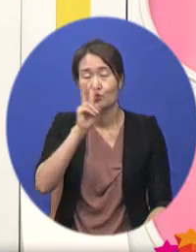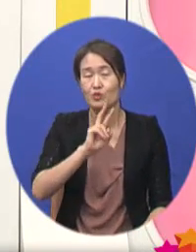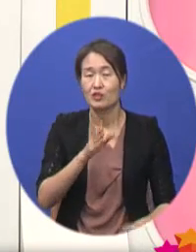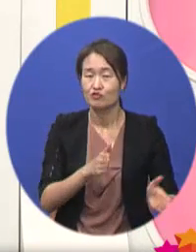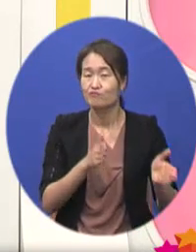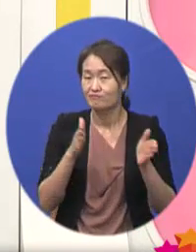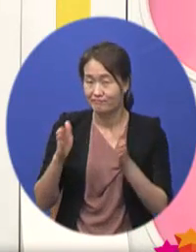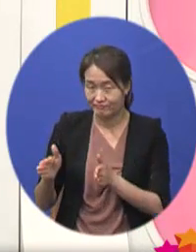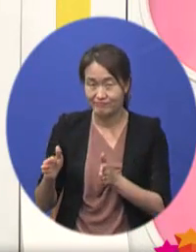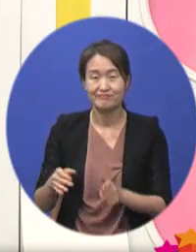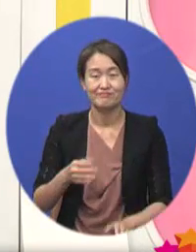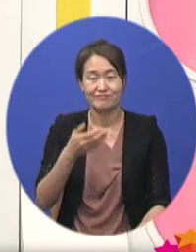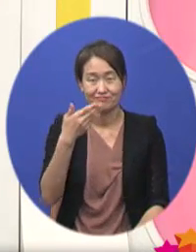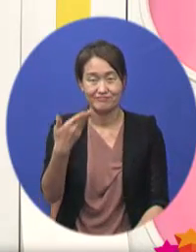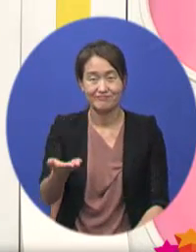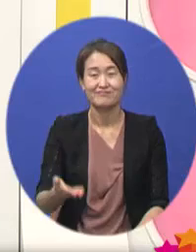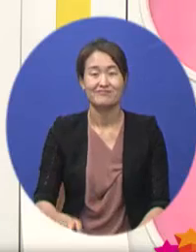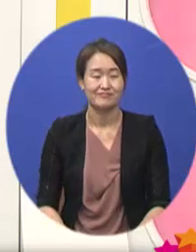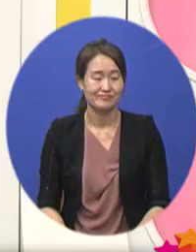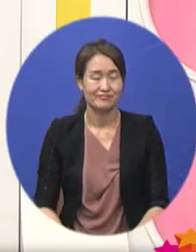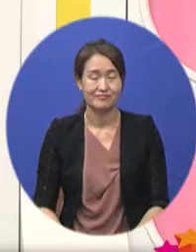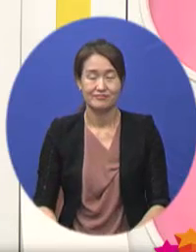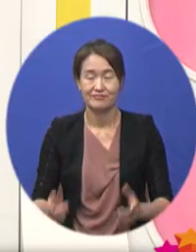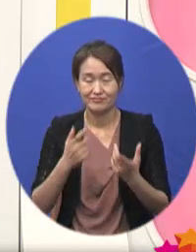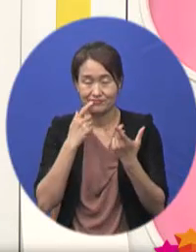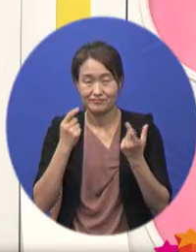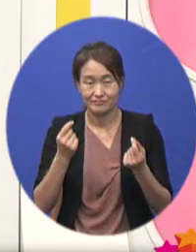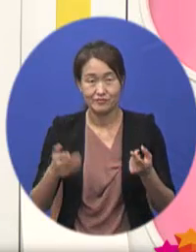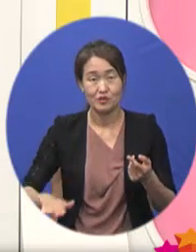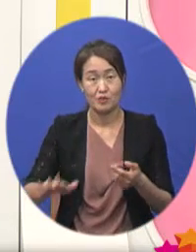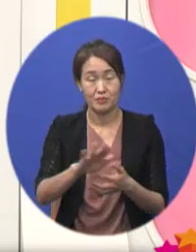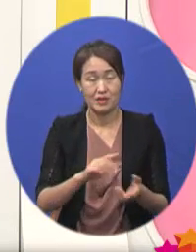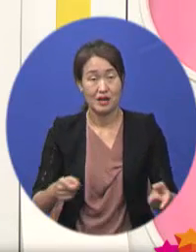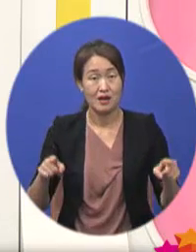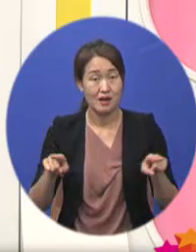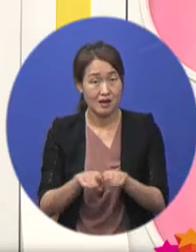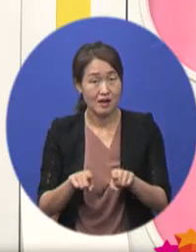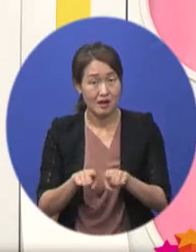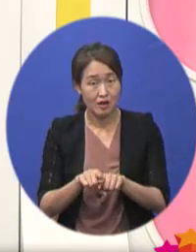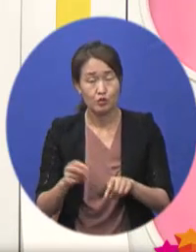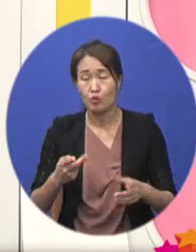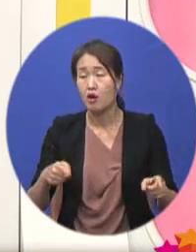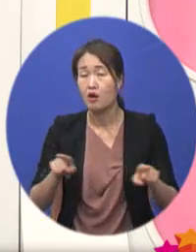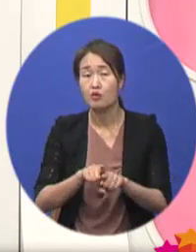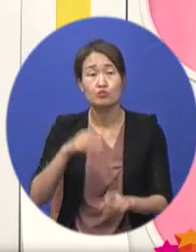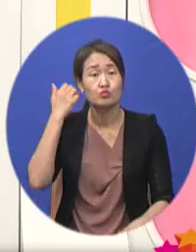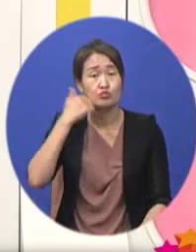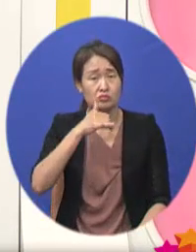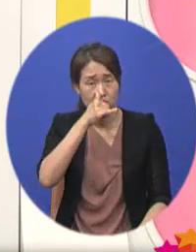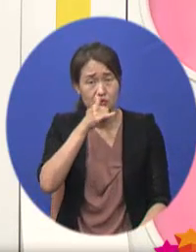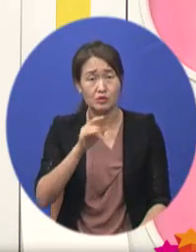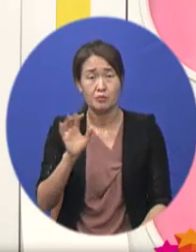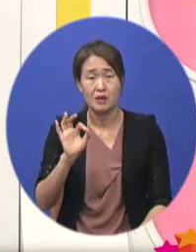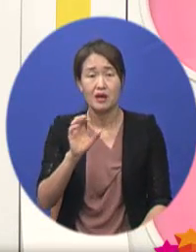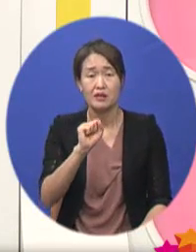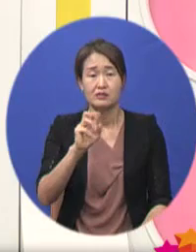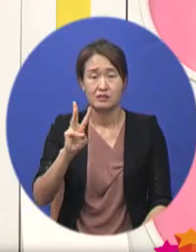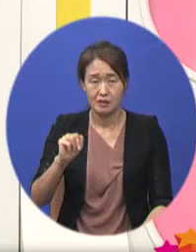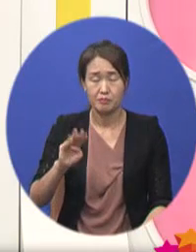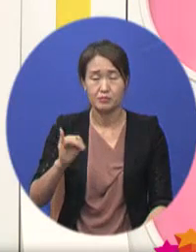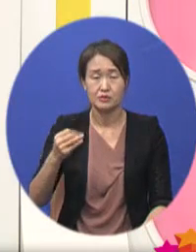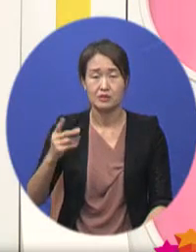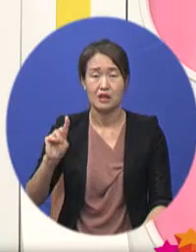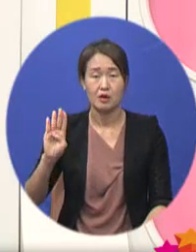앵콜곡을 준비해 드리도록 네. 하겠습니다. 네. 자, 이렇게 여러분들과 함께 했는데요. 네. 또 함께 해 주신 분들이 계십니다. 우리 네. SM